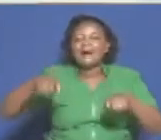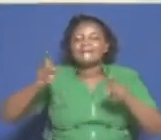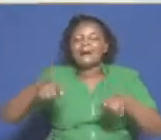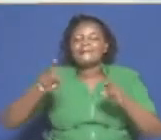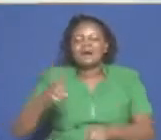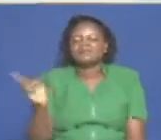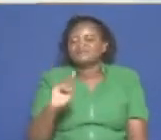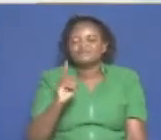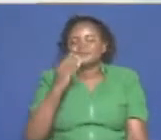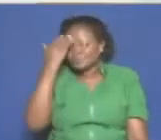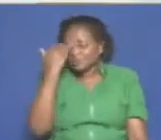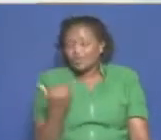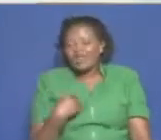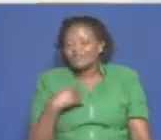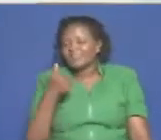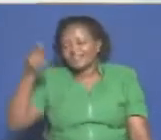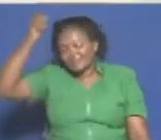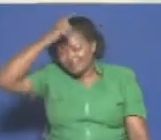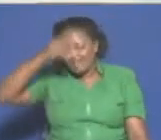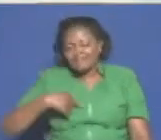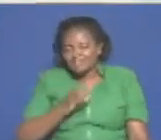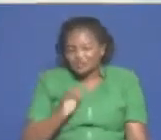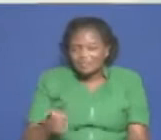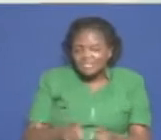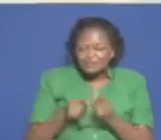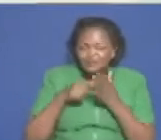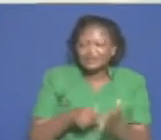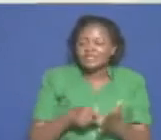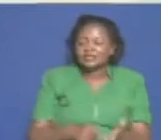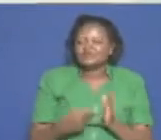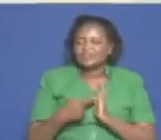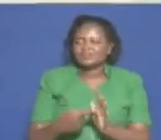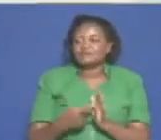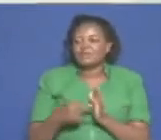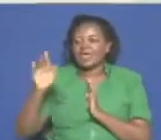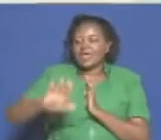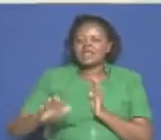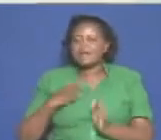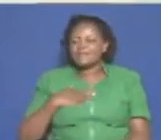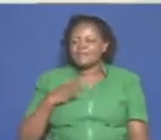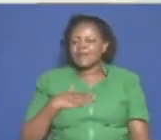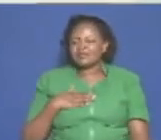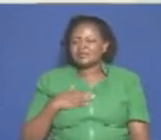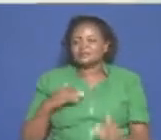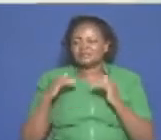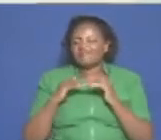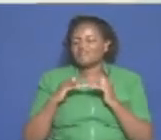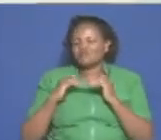sababu kuna wale hawana degree na bado wanasisitiza. Kama mimi mahali natoka kijijangu, kuna wale watu hawa level za chini